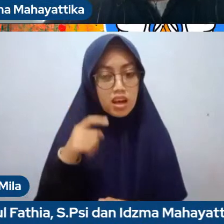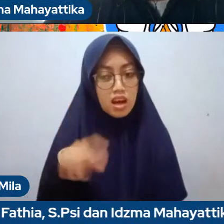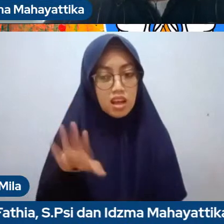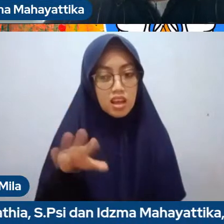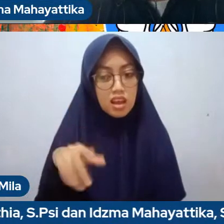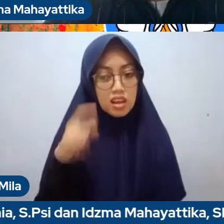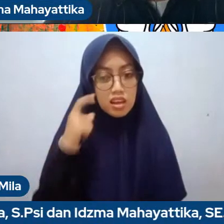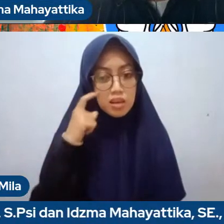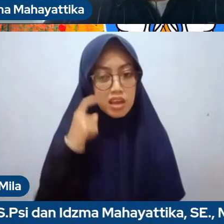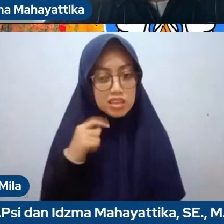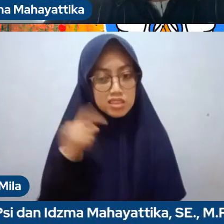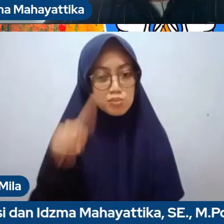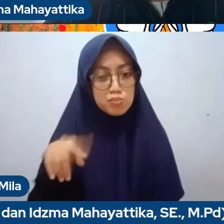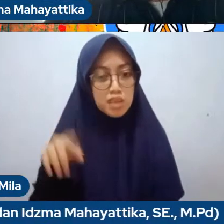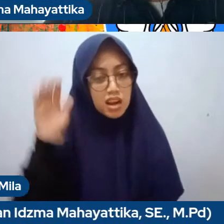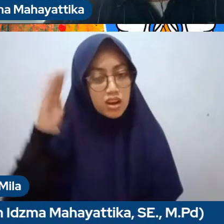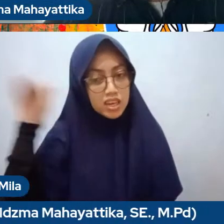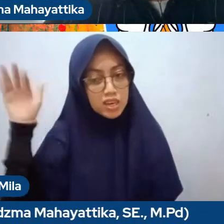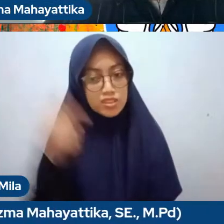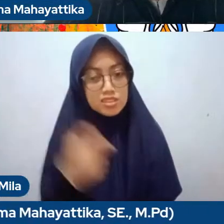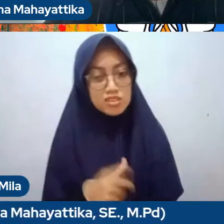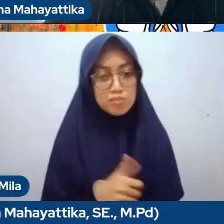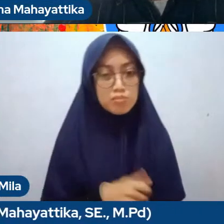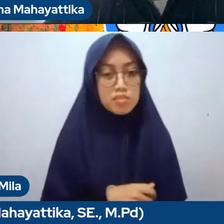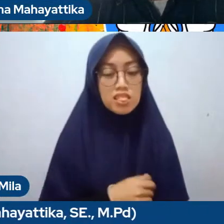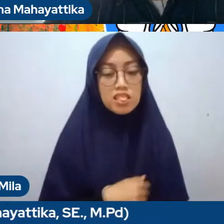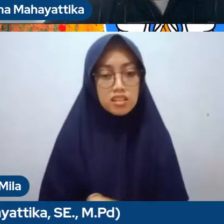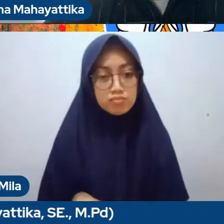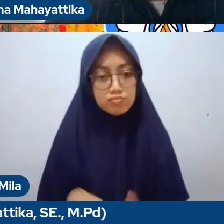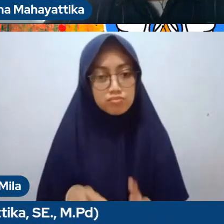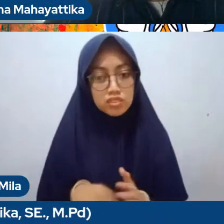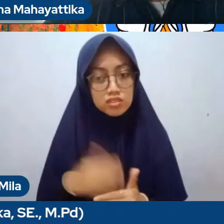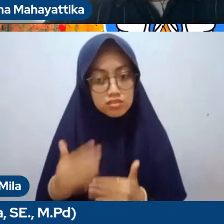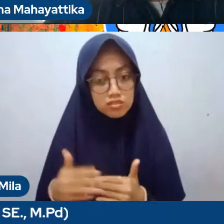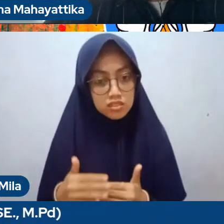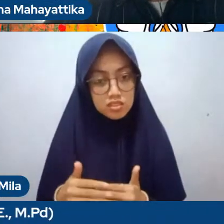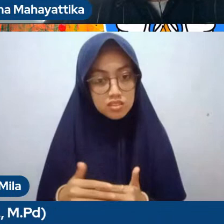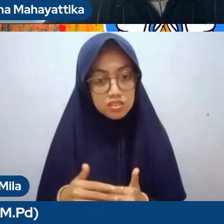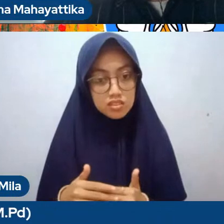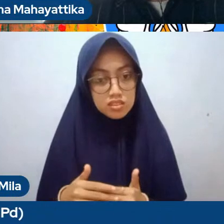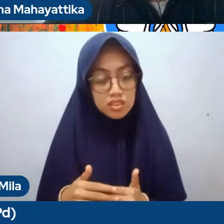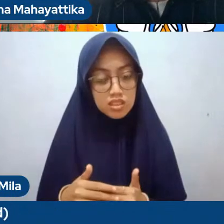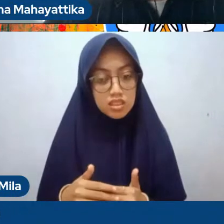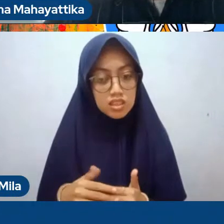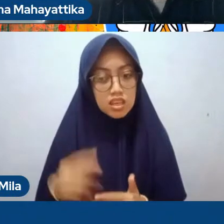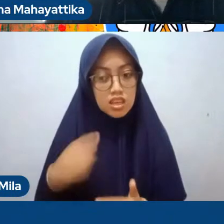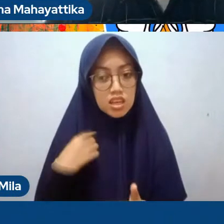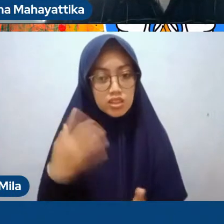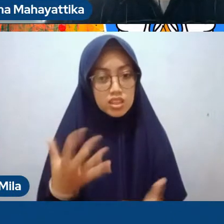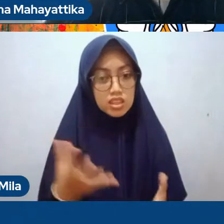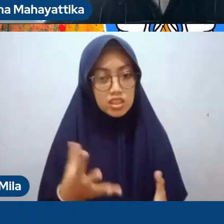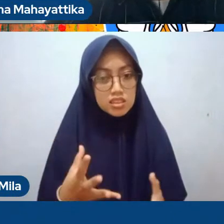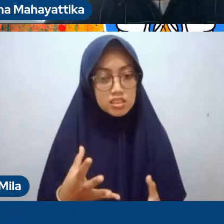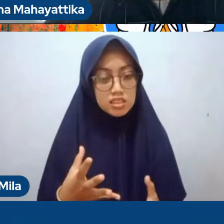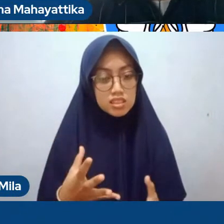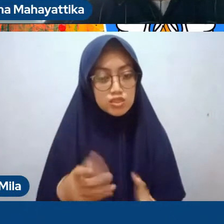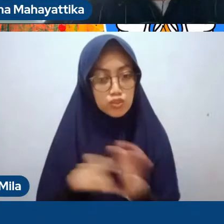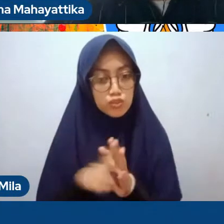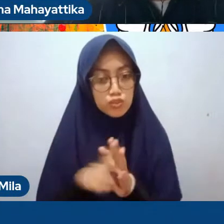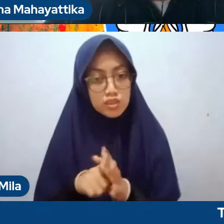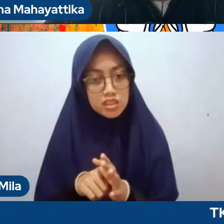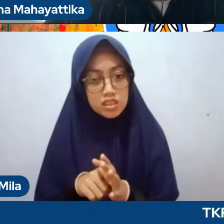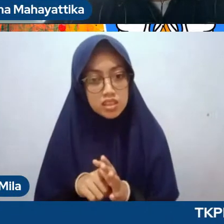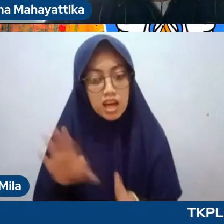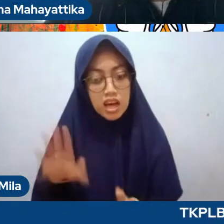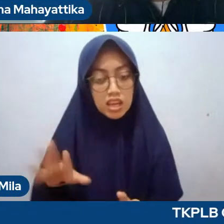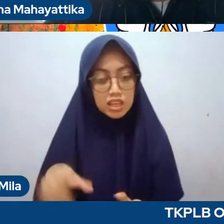itu ketika dia sedih, nangis, ya accept dulu gitu ya, marah-marah dulu. Ketika dia tantrum dulu,